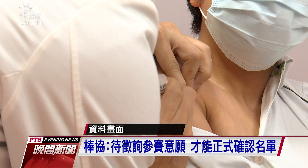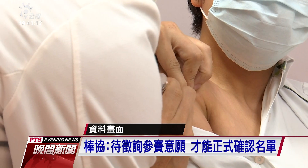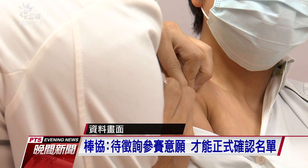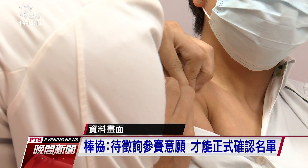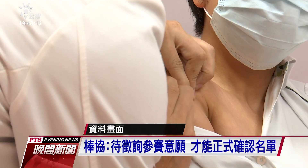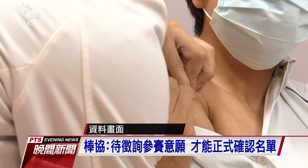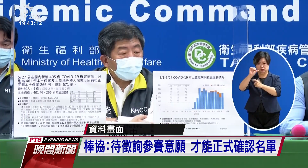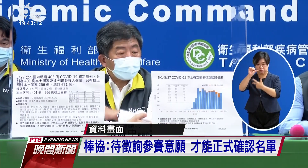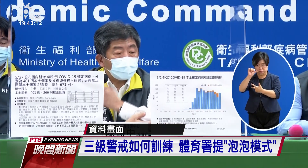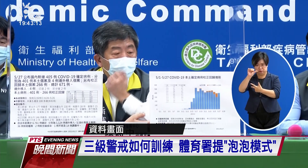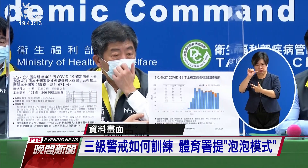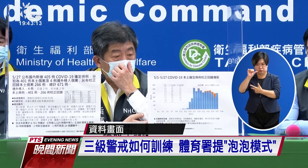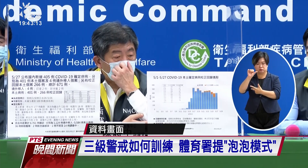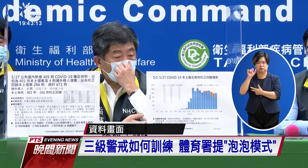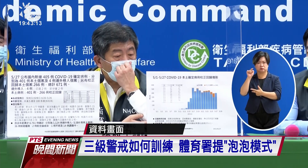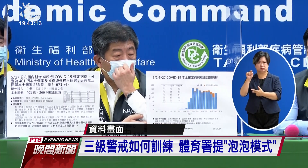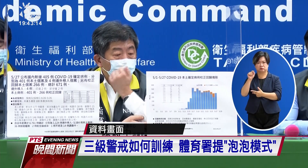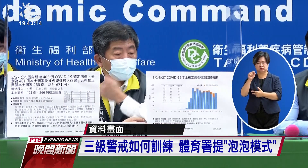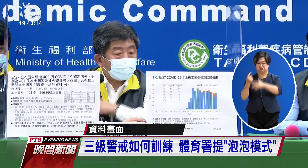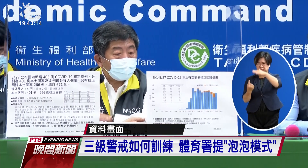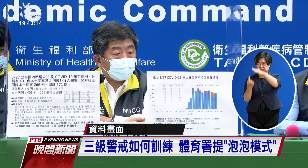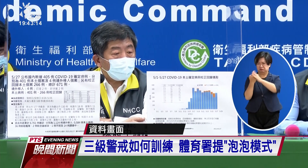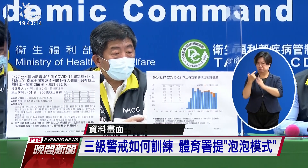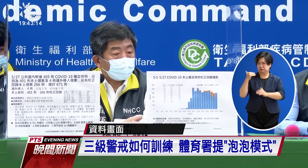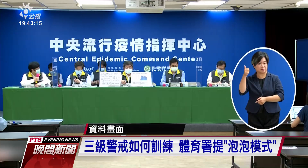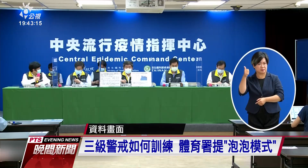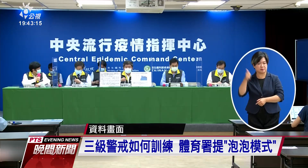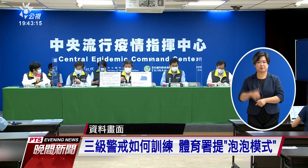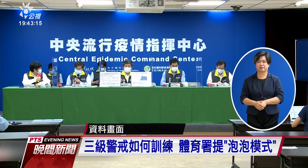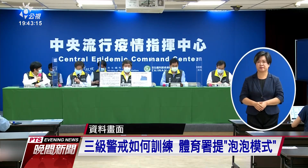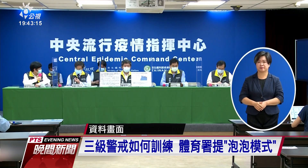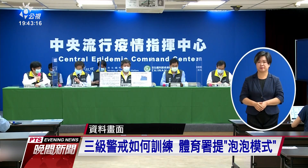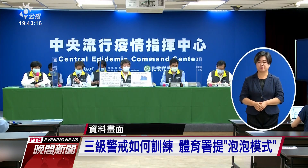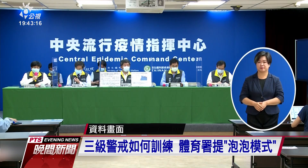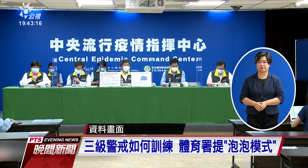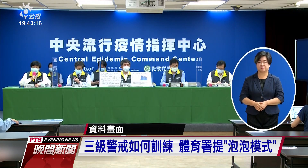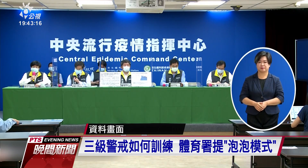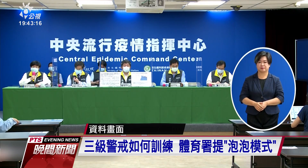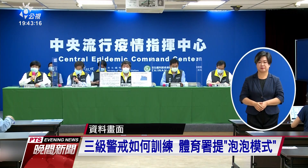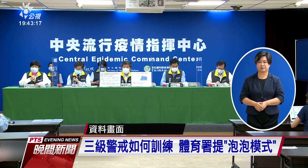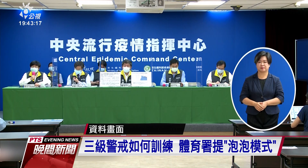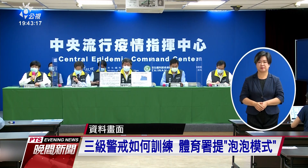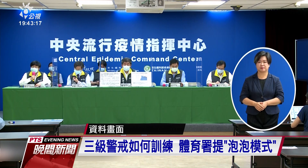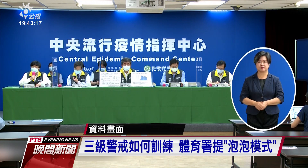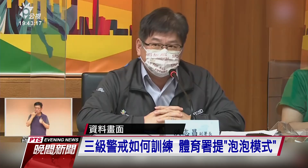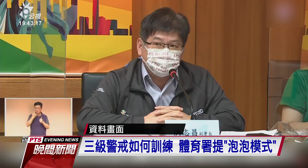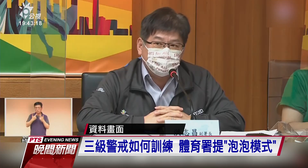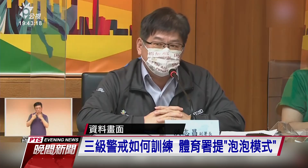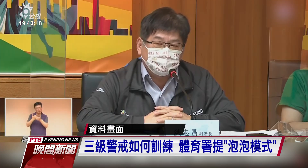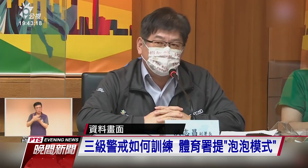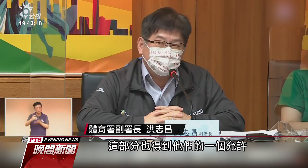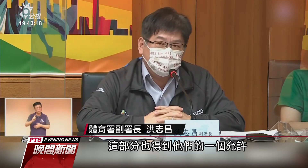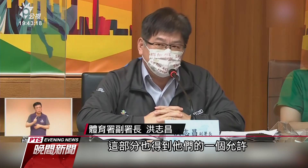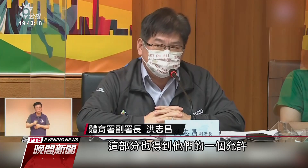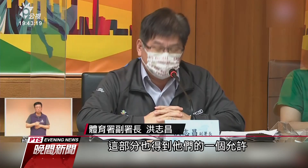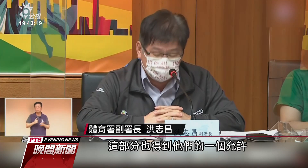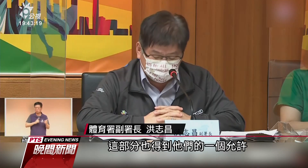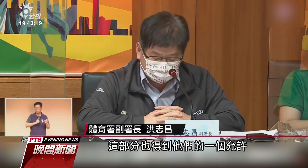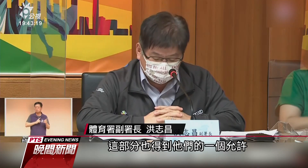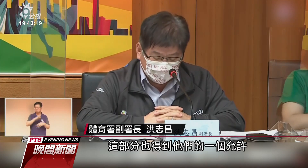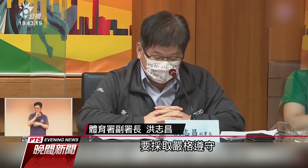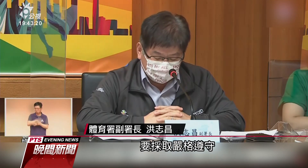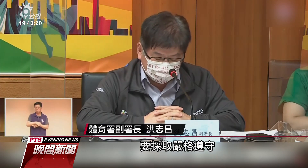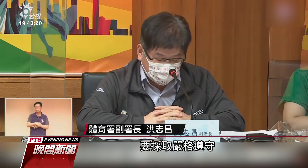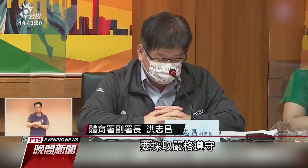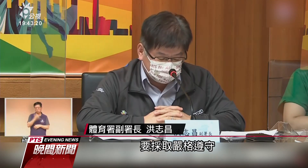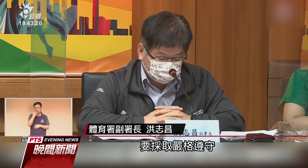国内疫情3级警戒，如何训练？体育署已向指挥中心提出泡泡模式。 那这部分得到他们的一个允